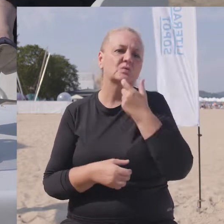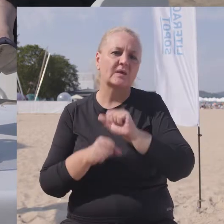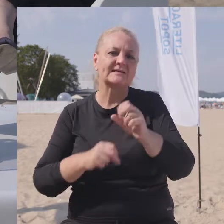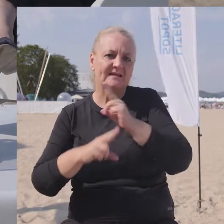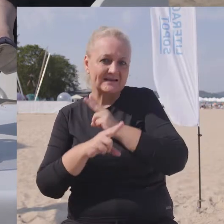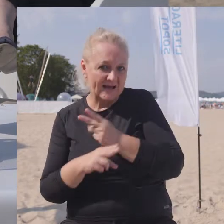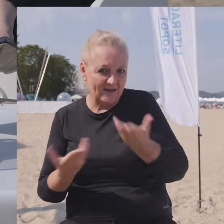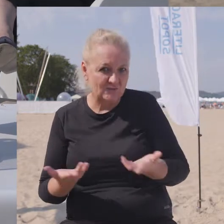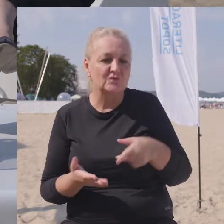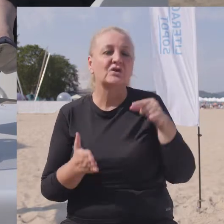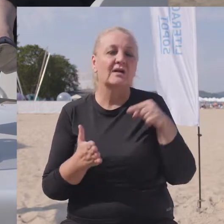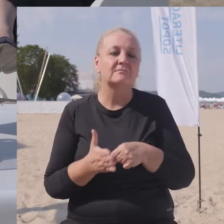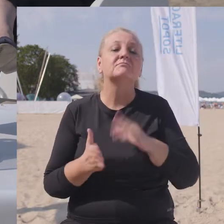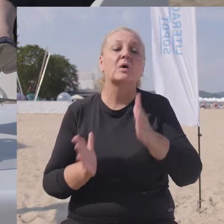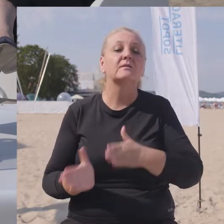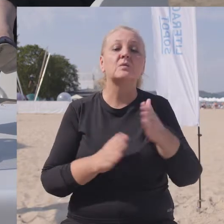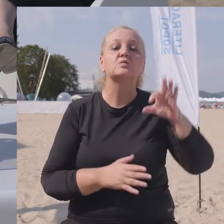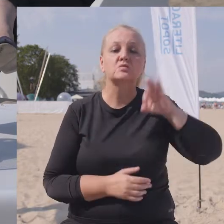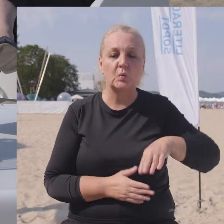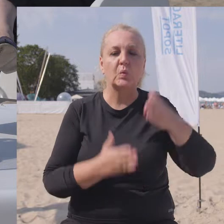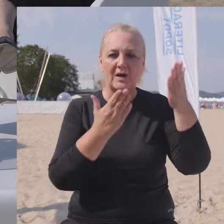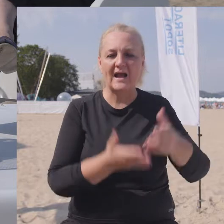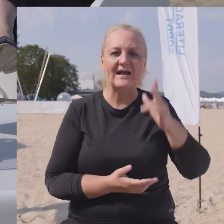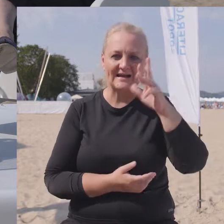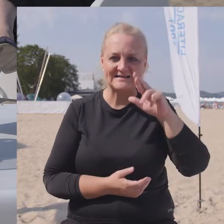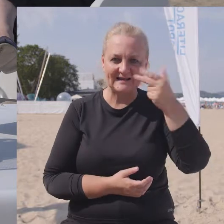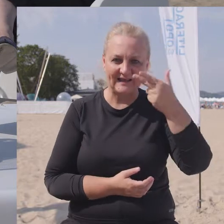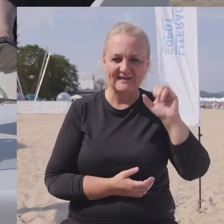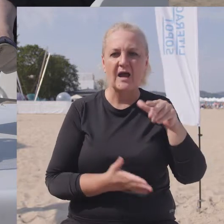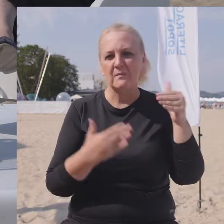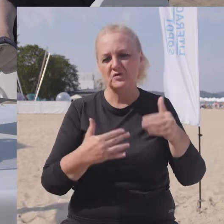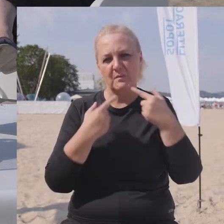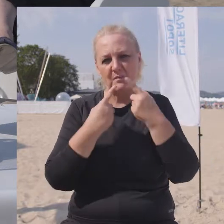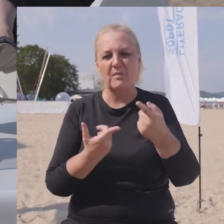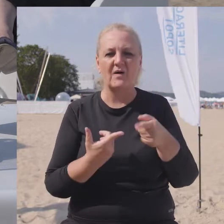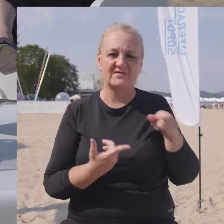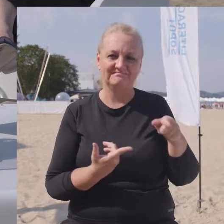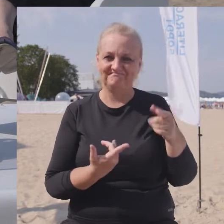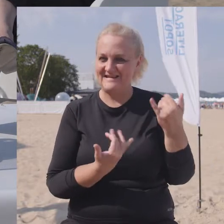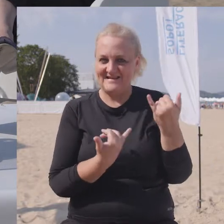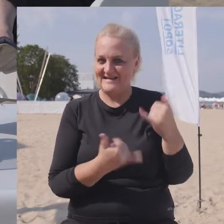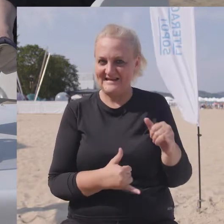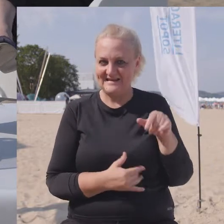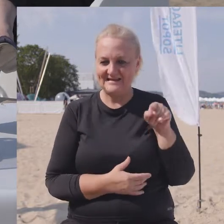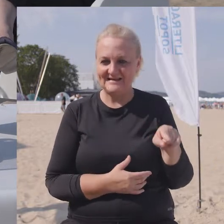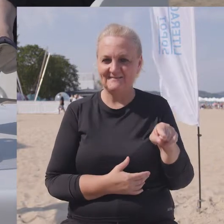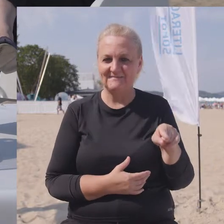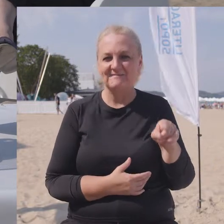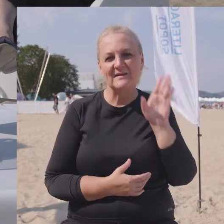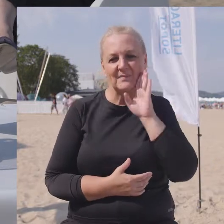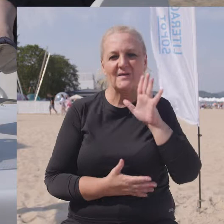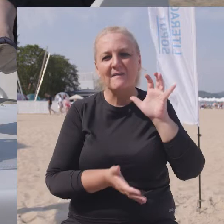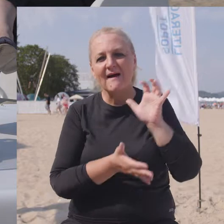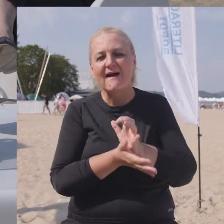niezależność. Potem jest jej córka Krystyna, która można powiedzieć jest zaprzeczeniem temperamentu